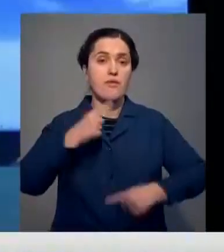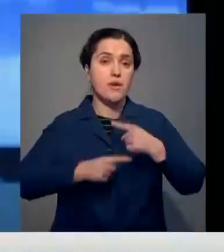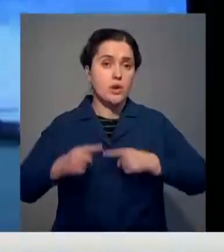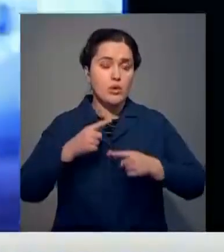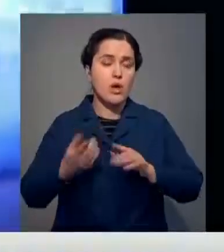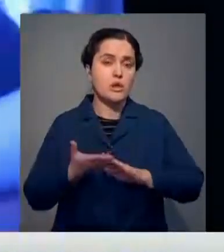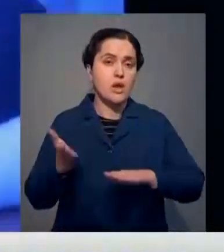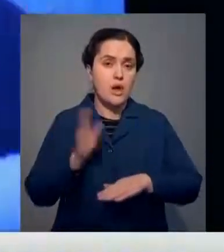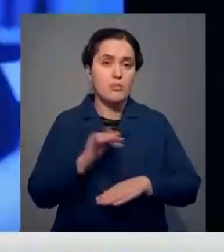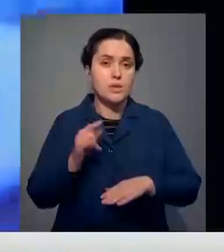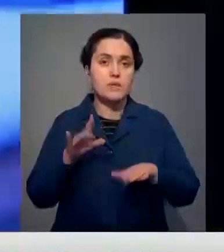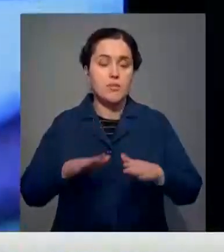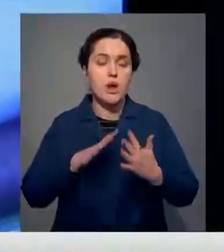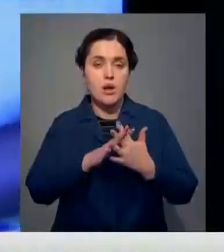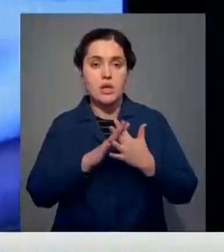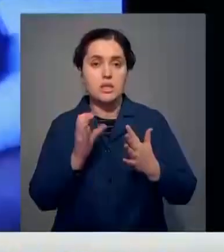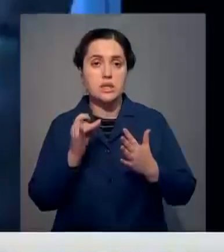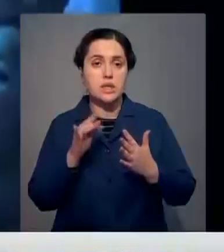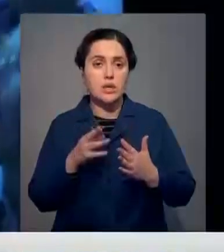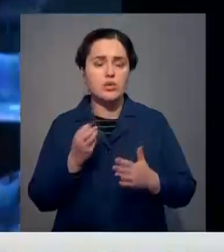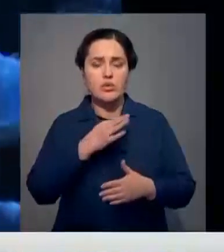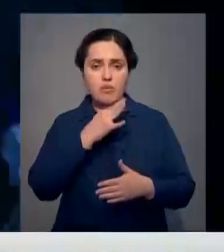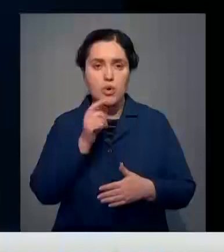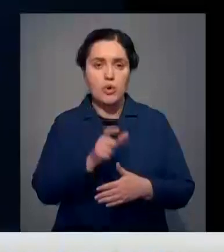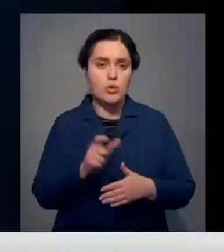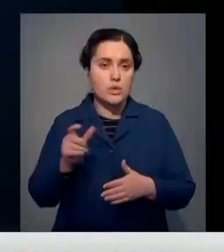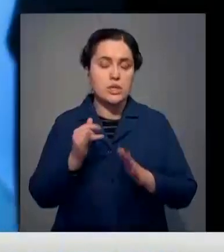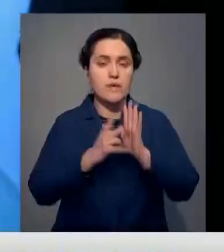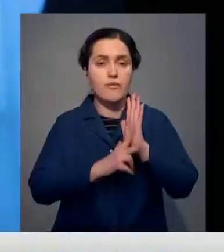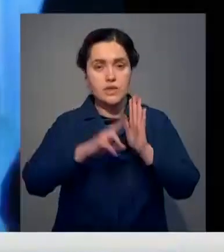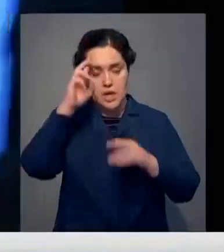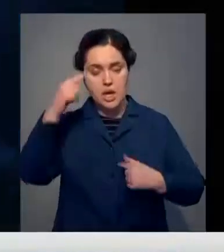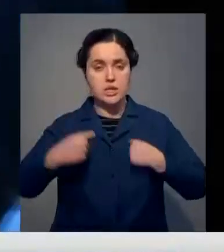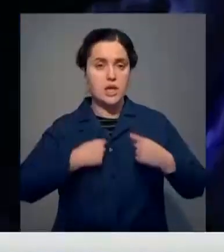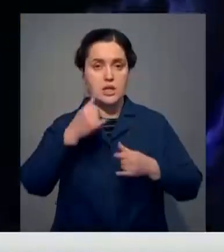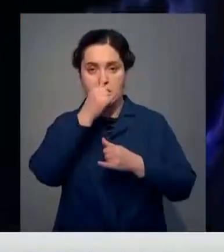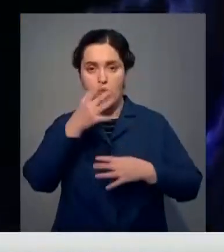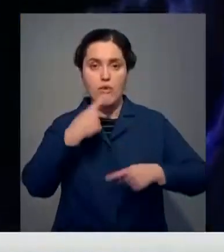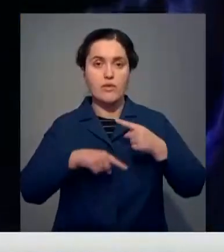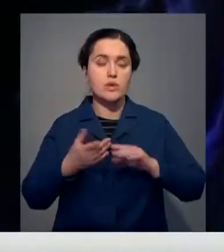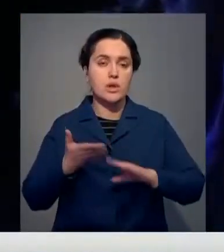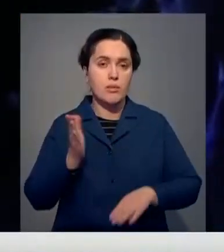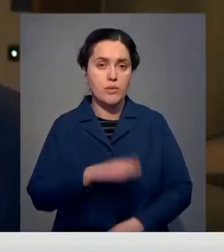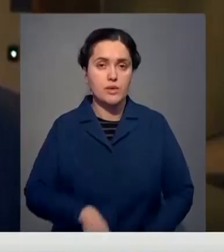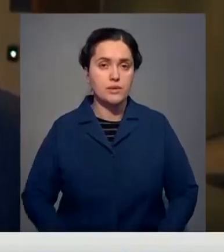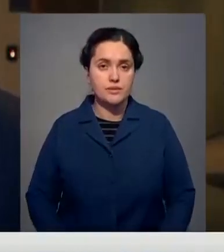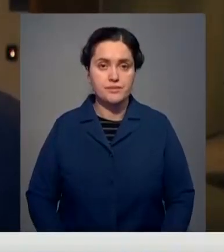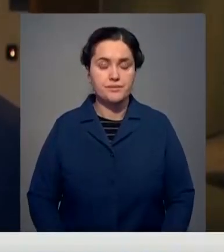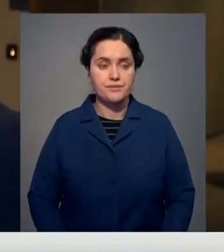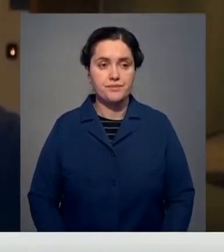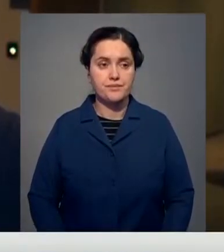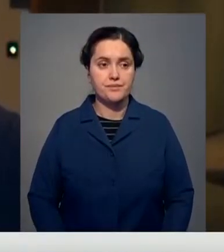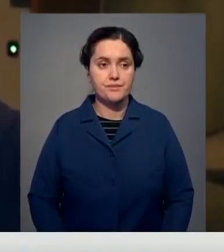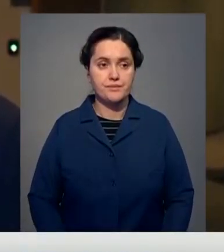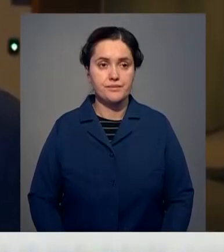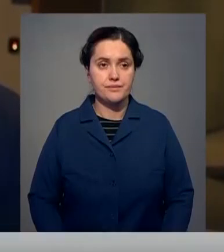действий. Тем временем десятки тысяч людей из 80 стран страдают и не могут вернуться домой. Казахстан,